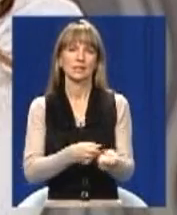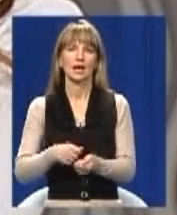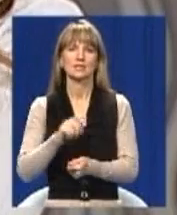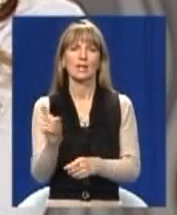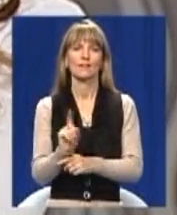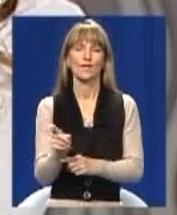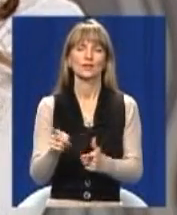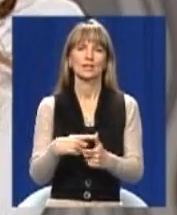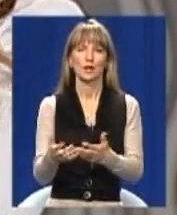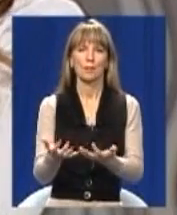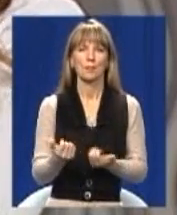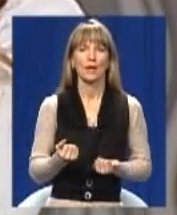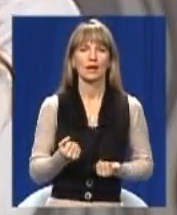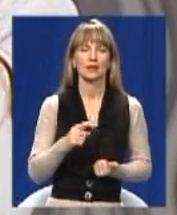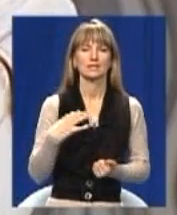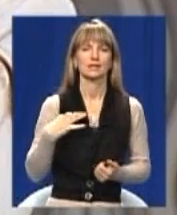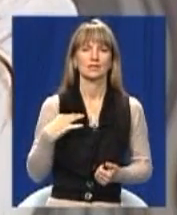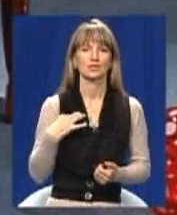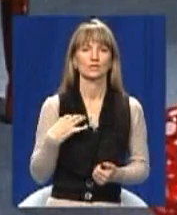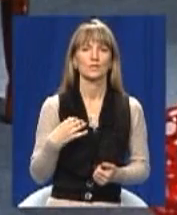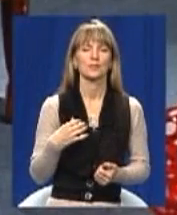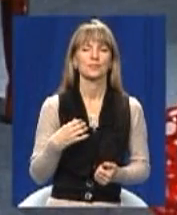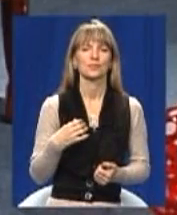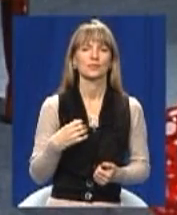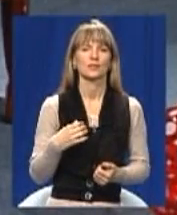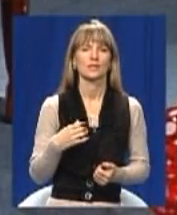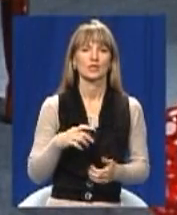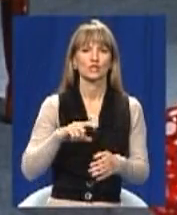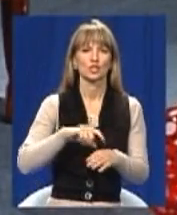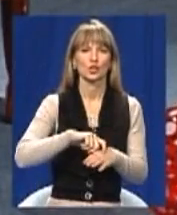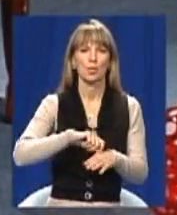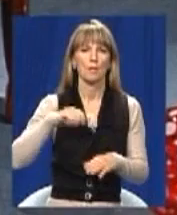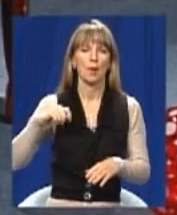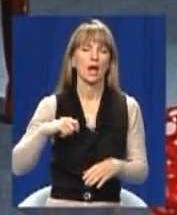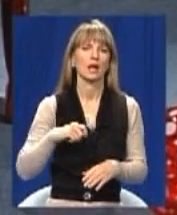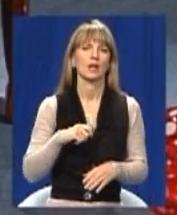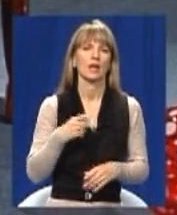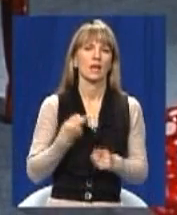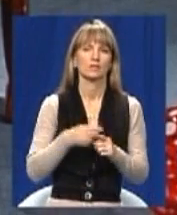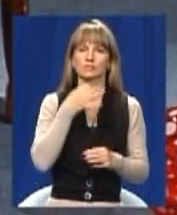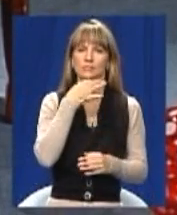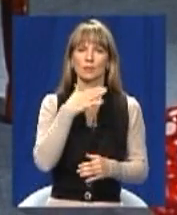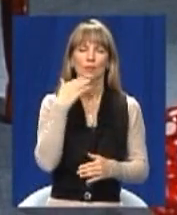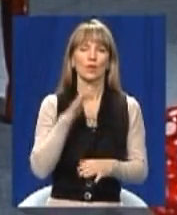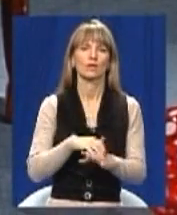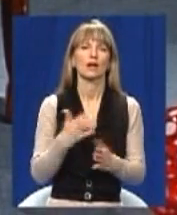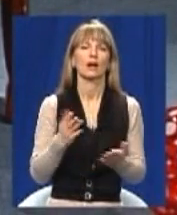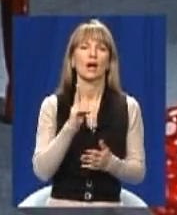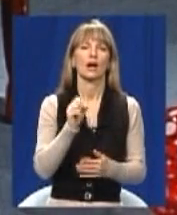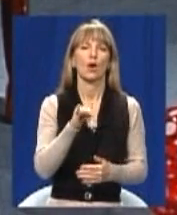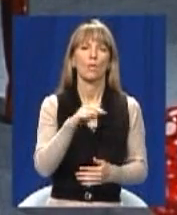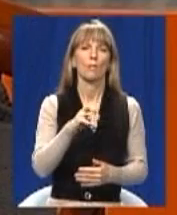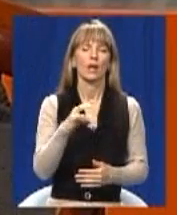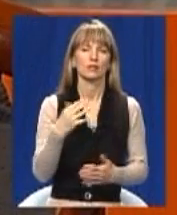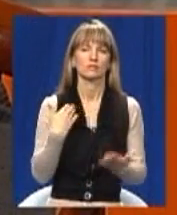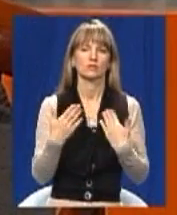хвоста, або просто бере його там, я не знаю, за шкіру там, ну, там чіпає, це не подобається багатьом котам. А як каомани відносяться